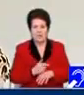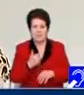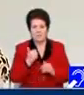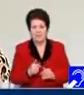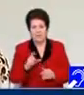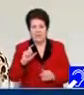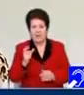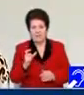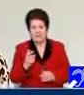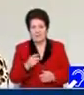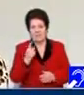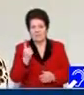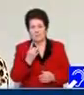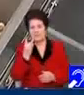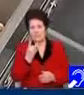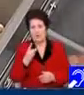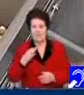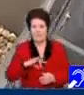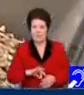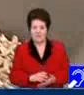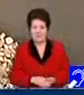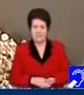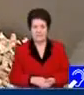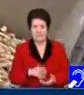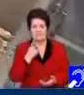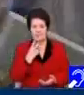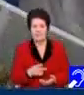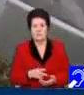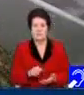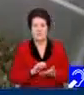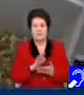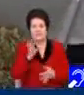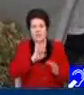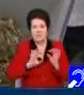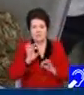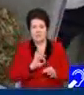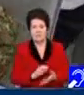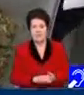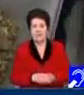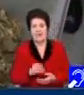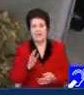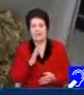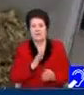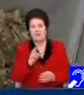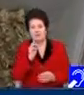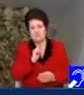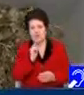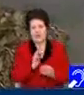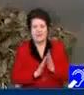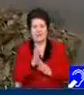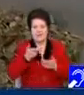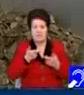am văzut că sunt de o singură folosință. Mulți oameni din China au renunțat la pastile în favoarea ceaiurilor naturale. Obiceiul